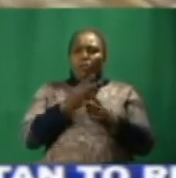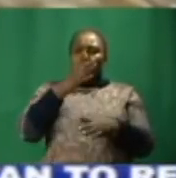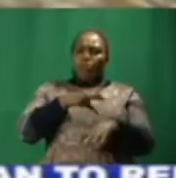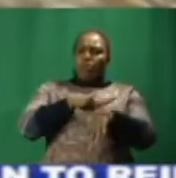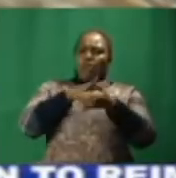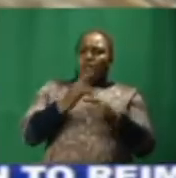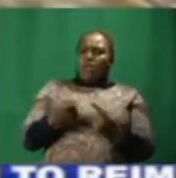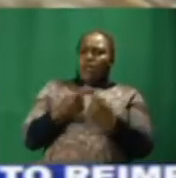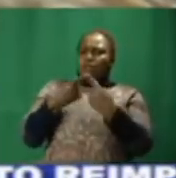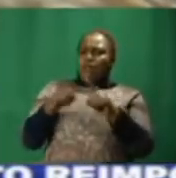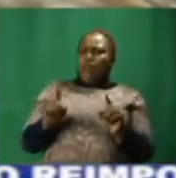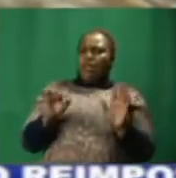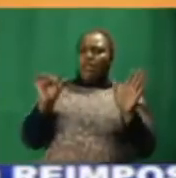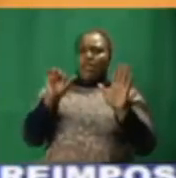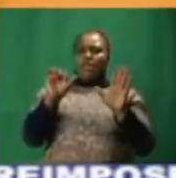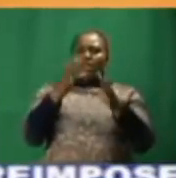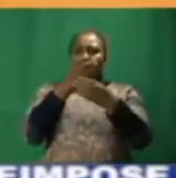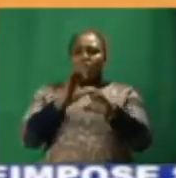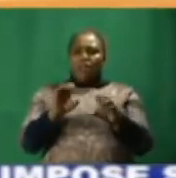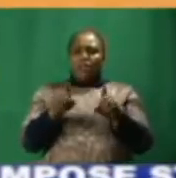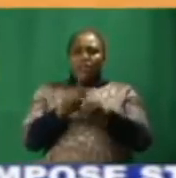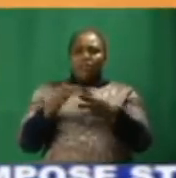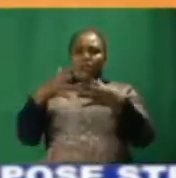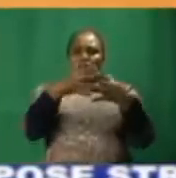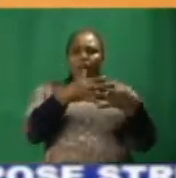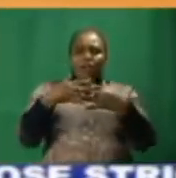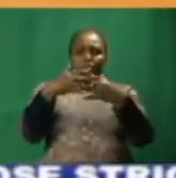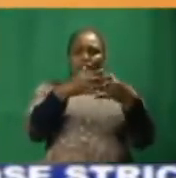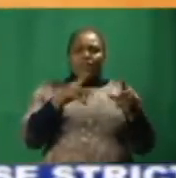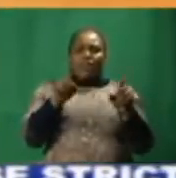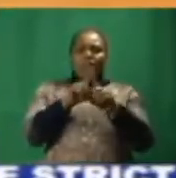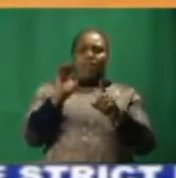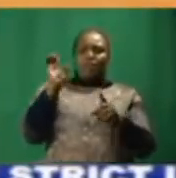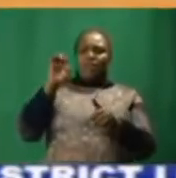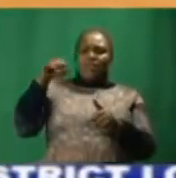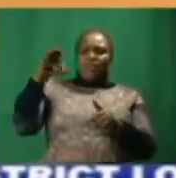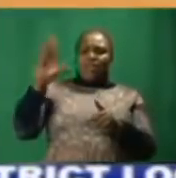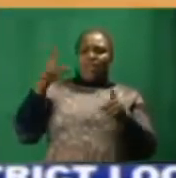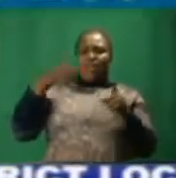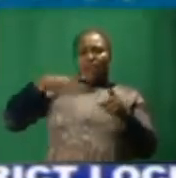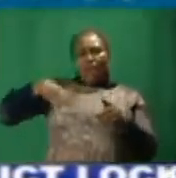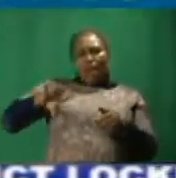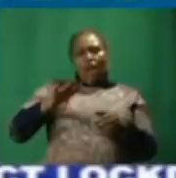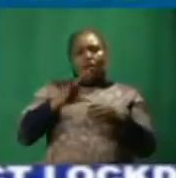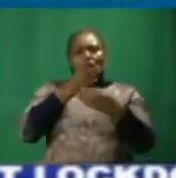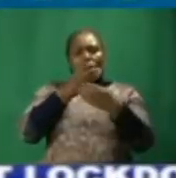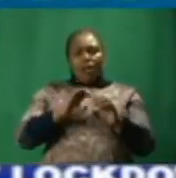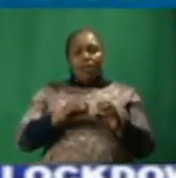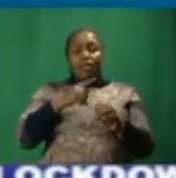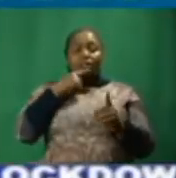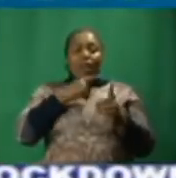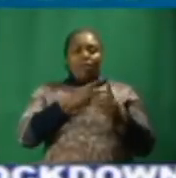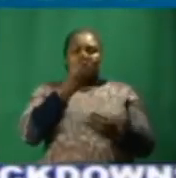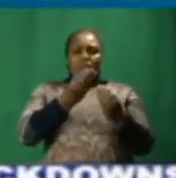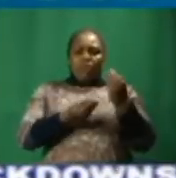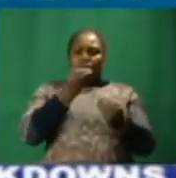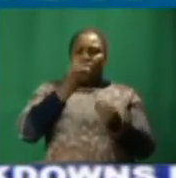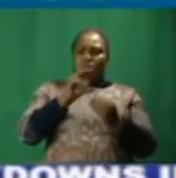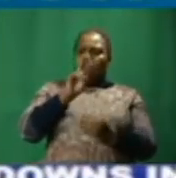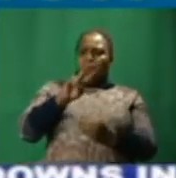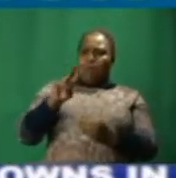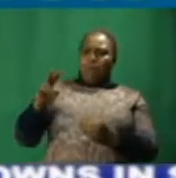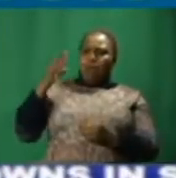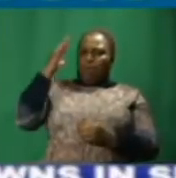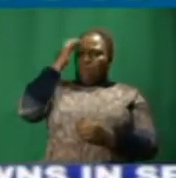thide emaveni lasithupha lafa ekhathi livele eMelika kanye nelivele eNgilandi kulamanye. Lenhlangano yisilabamphana babese bacalwa